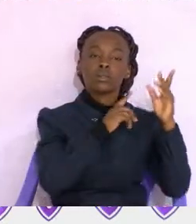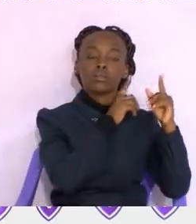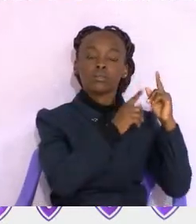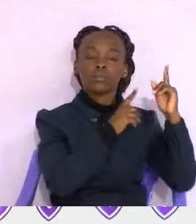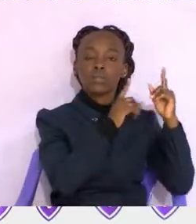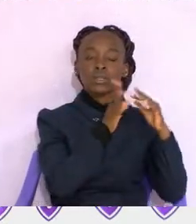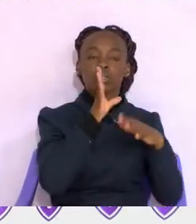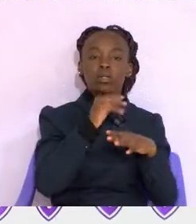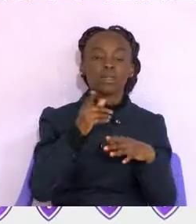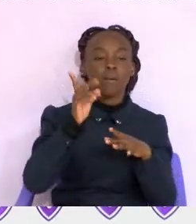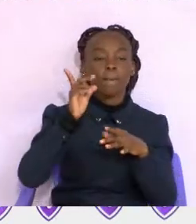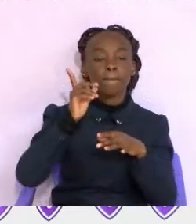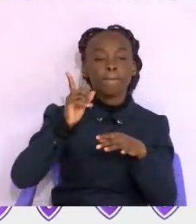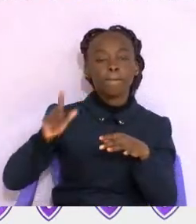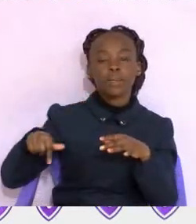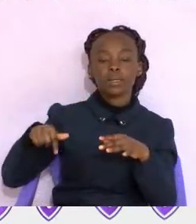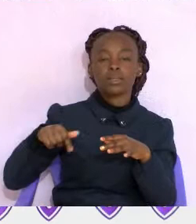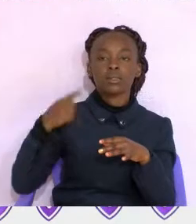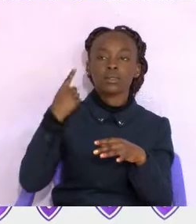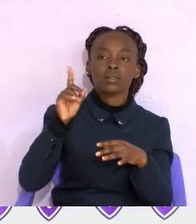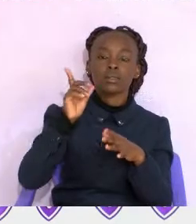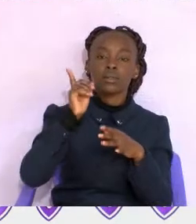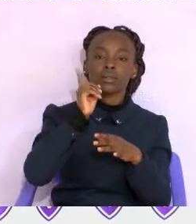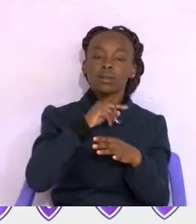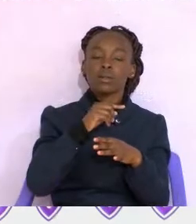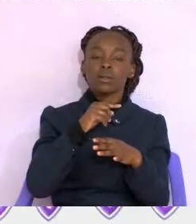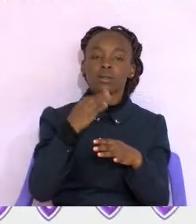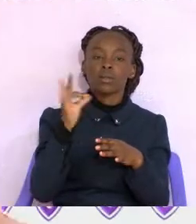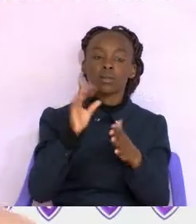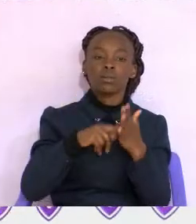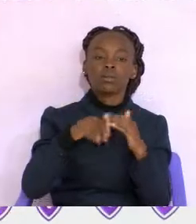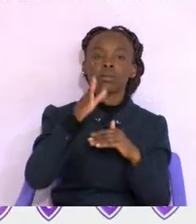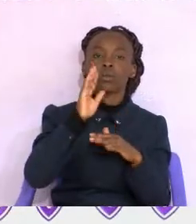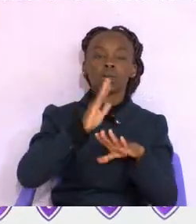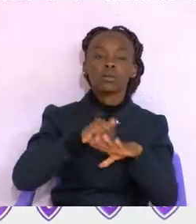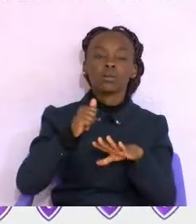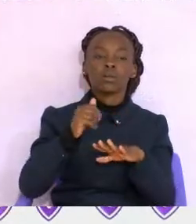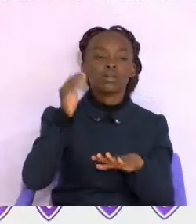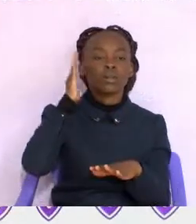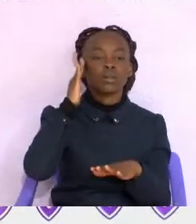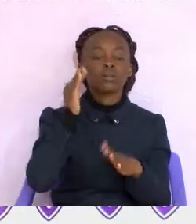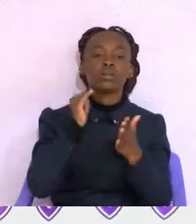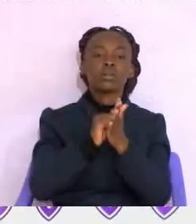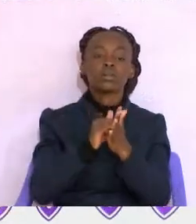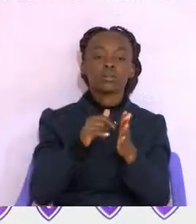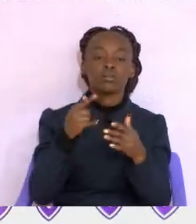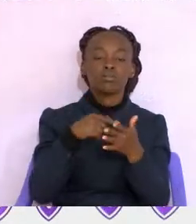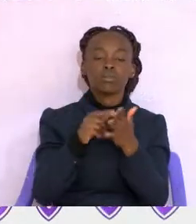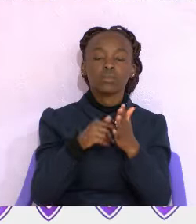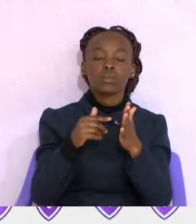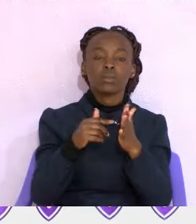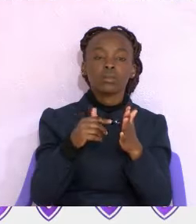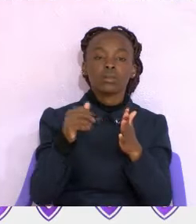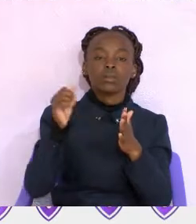ile Mungu amemuitia. Kwa hiyo yeye alikuwa anajua hii dhoruba haiwezekani ikatize ile kazi Mungu amenipatia,